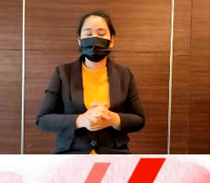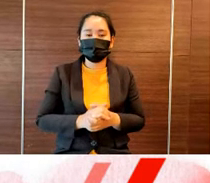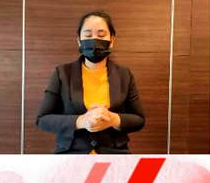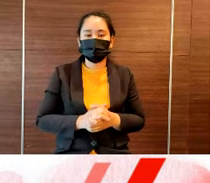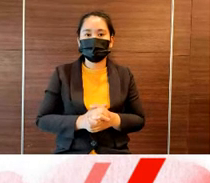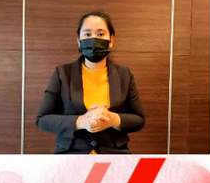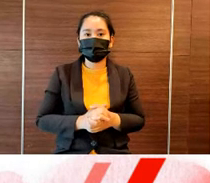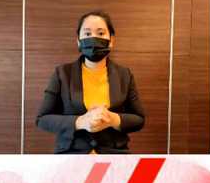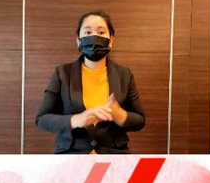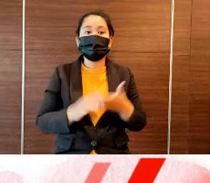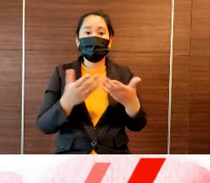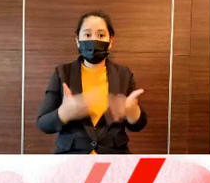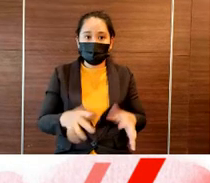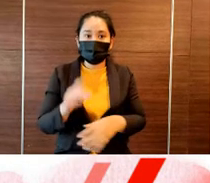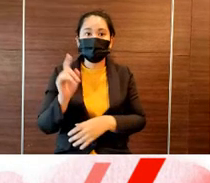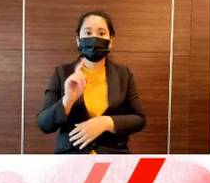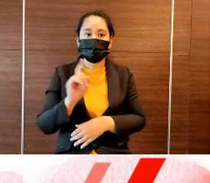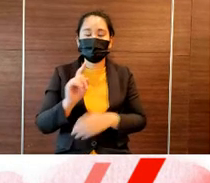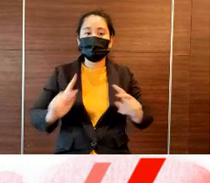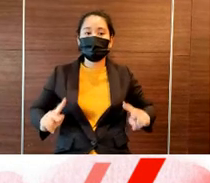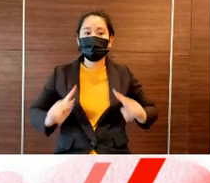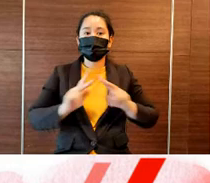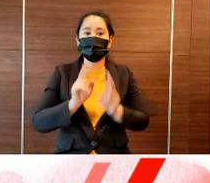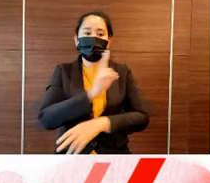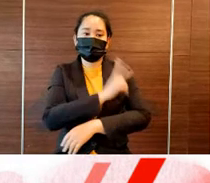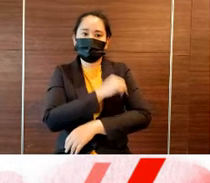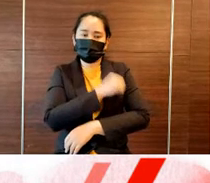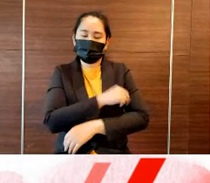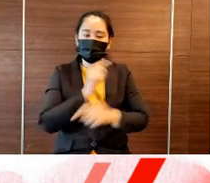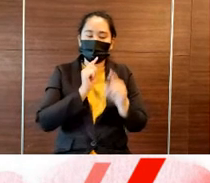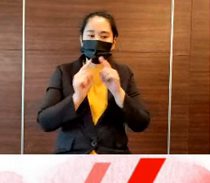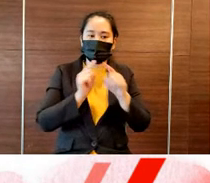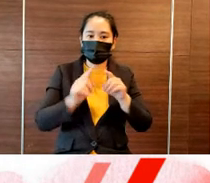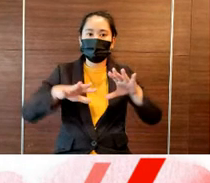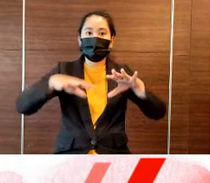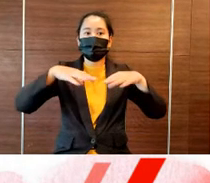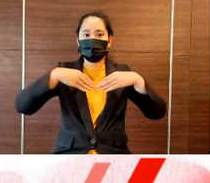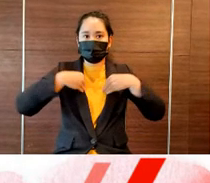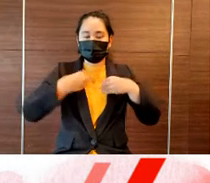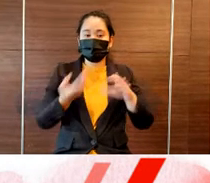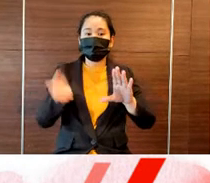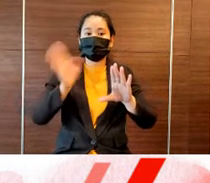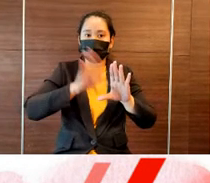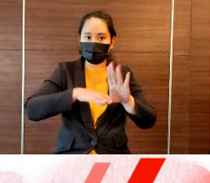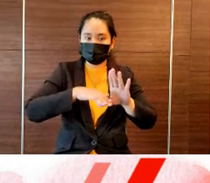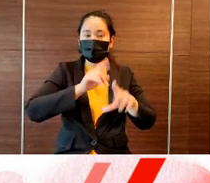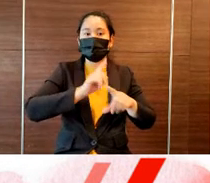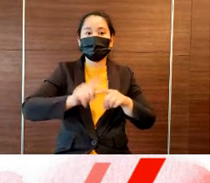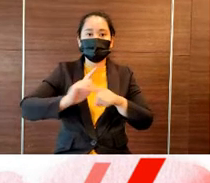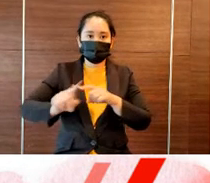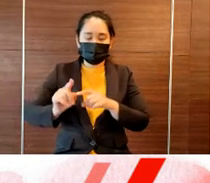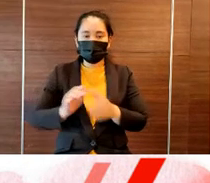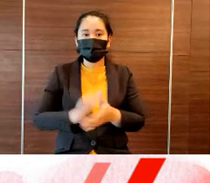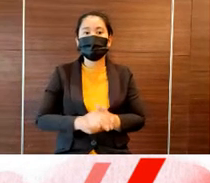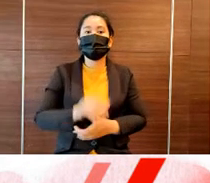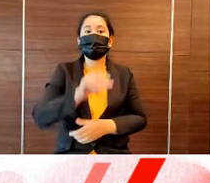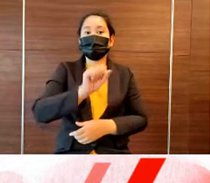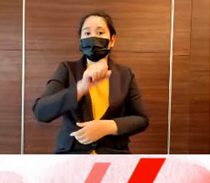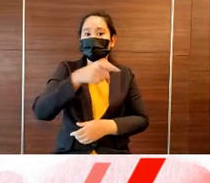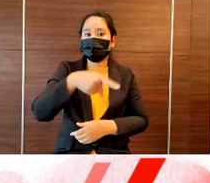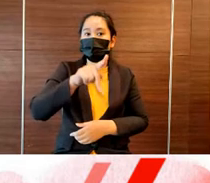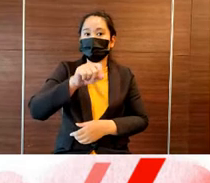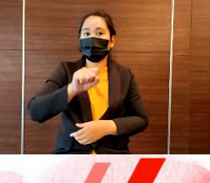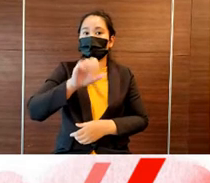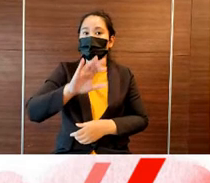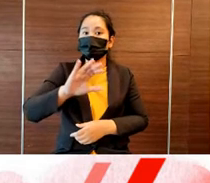ะแล้วก็พอกระทรวงสาธารณสุขยอมรับนะครับมีการขึ้นทะเบียนมีการขึ้นทะเบียนหน่วยงานสพสช.ก็มี